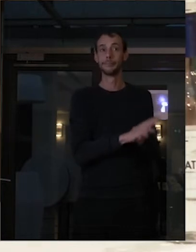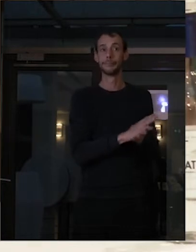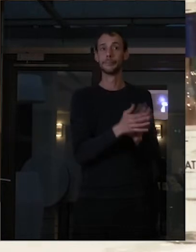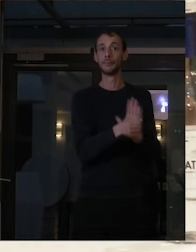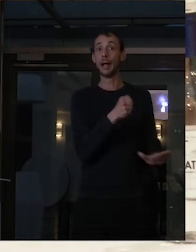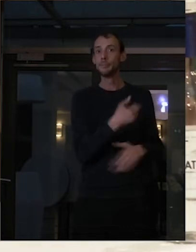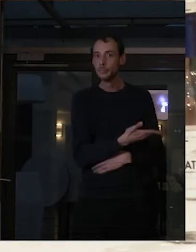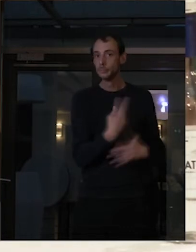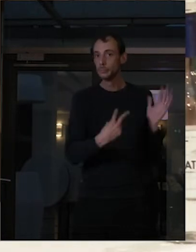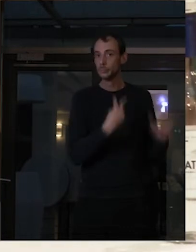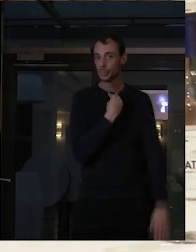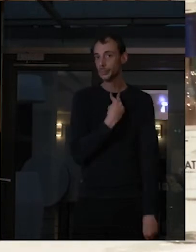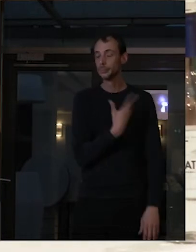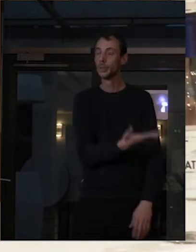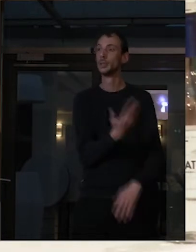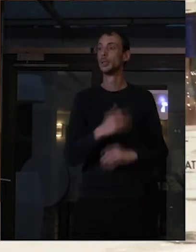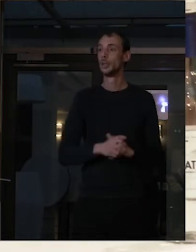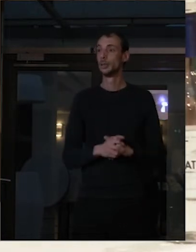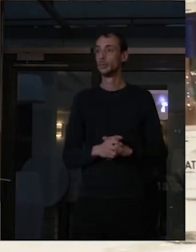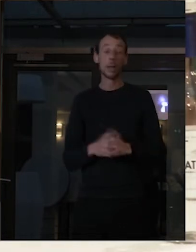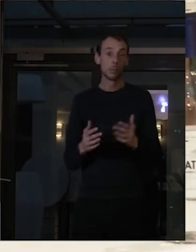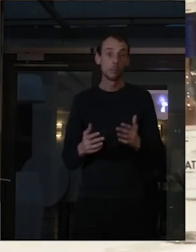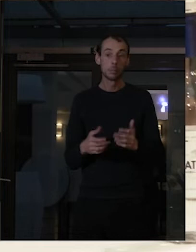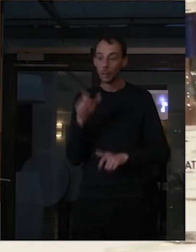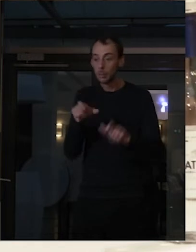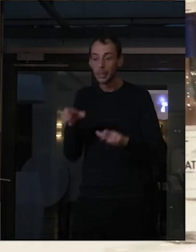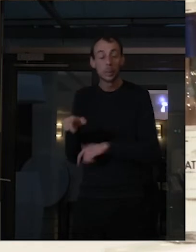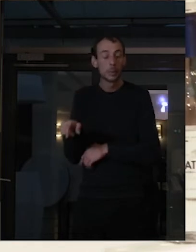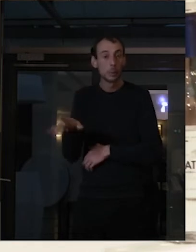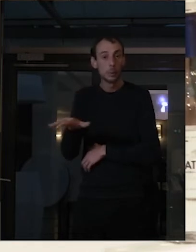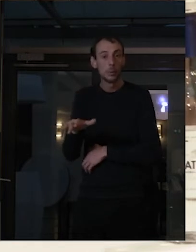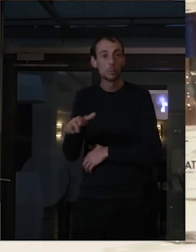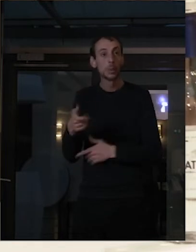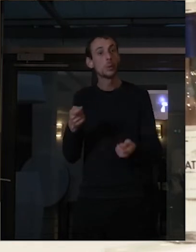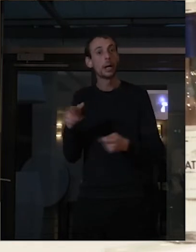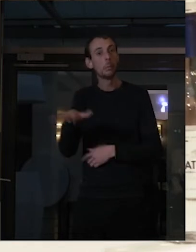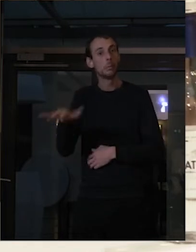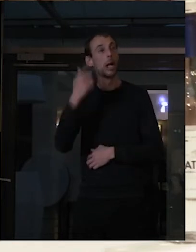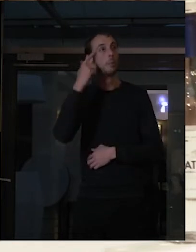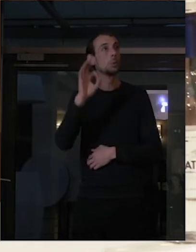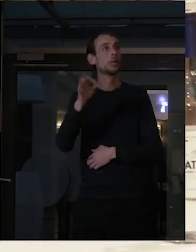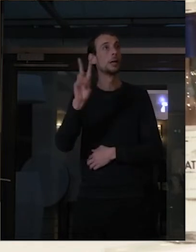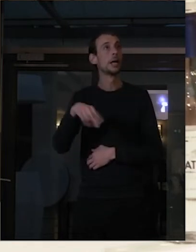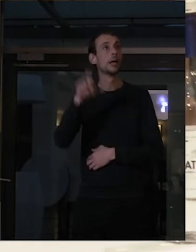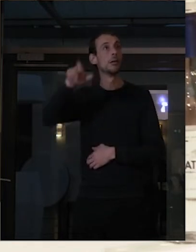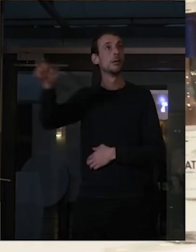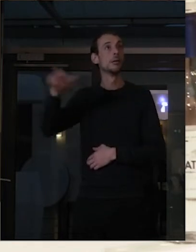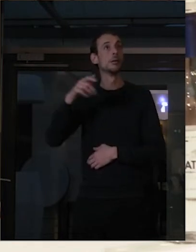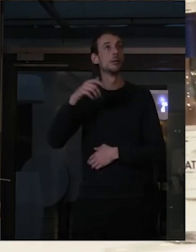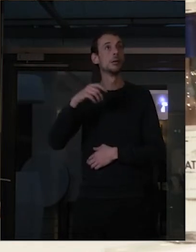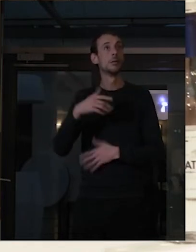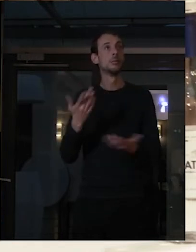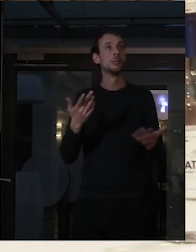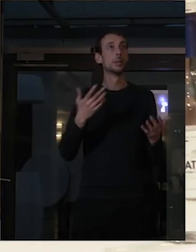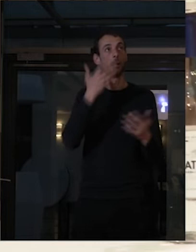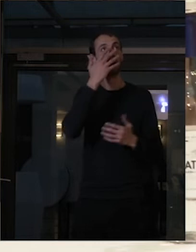personnes se soient dit « Ah tiens, c'est vrai, les personnes noires aussi peuvent faire de la danse. Wow, les personnes noires aussi peuvent monter sur pointe. Oh, mon